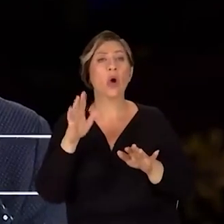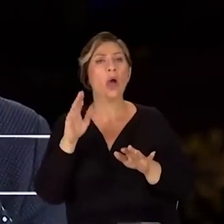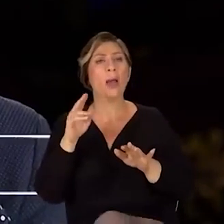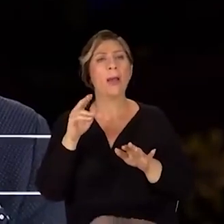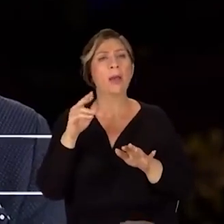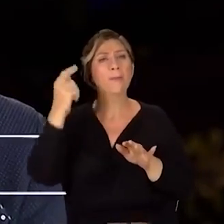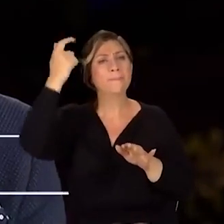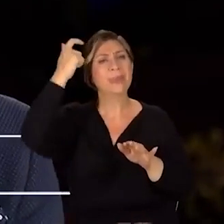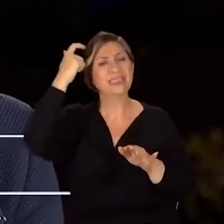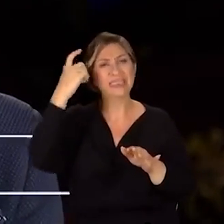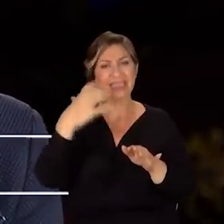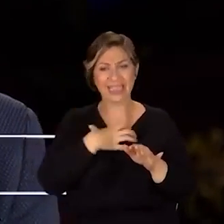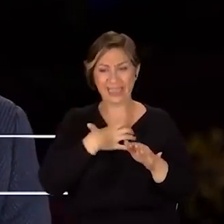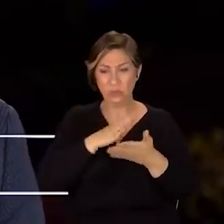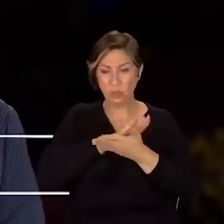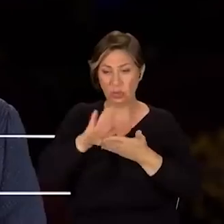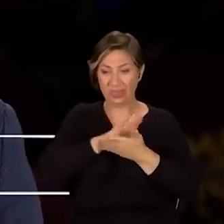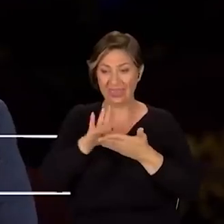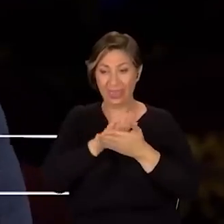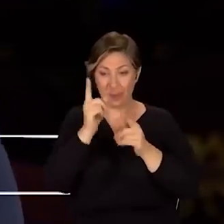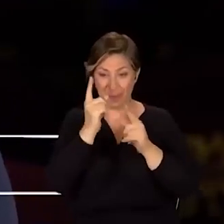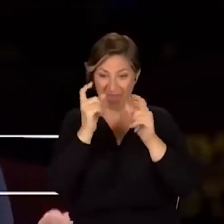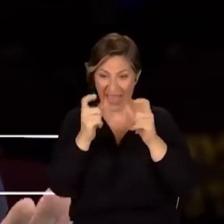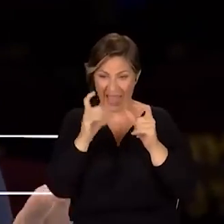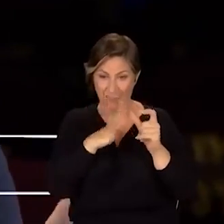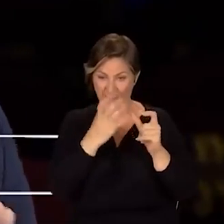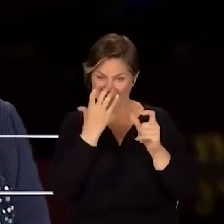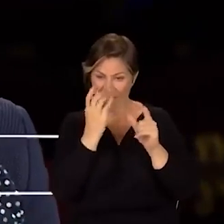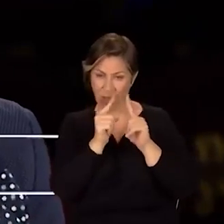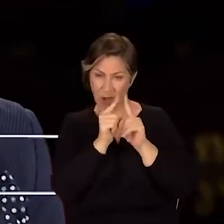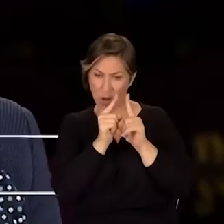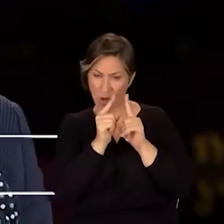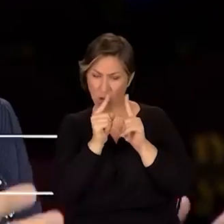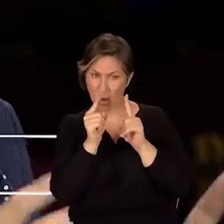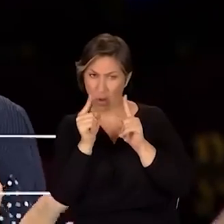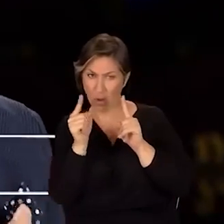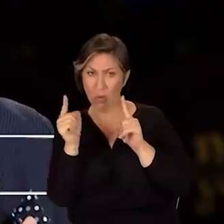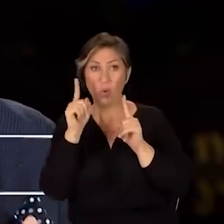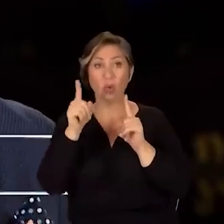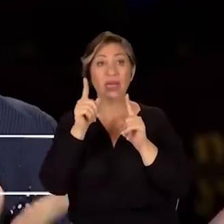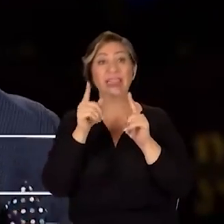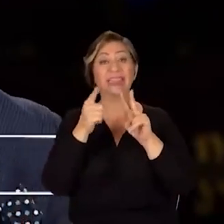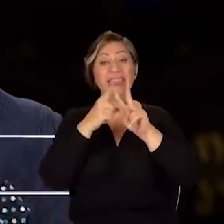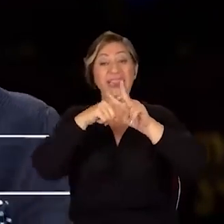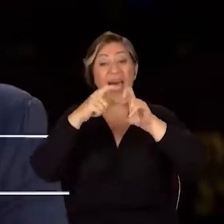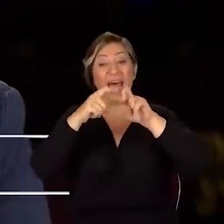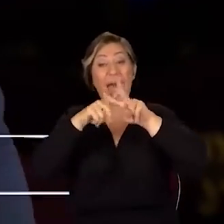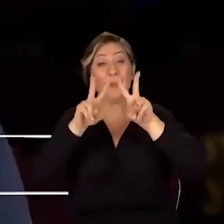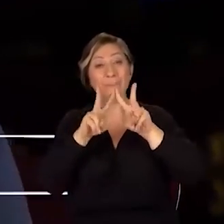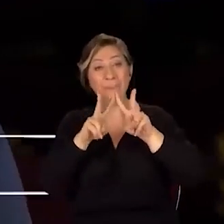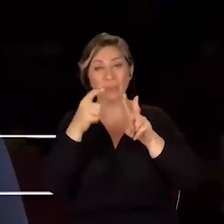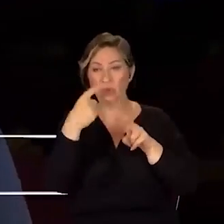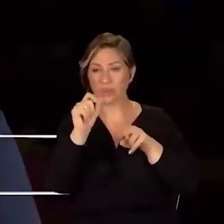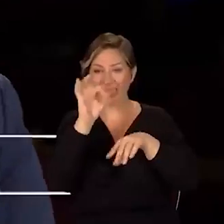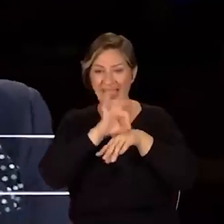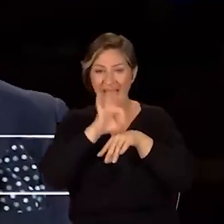miktar beyninizin kendini revize edecek state'e kadar bir böyle beklemesi gerekiyor. Ona non-REM uykusu deniyor. Başta işte hani 90